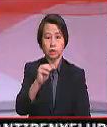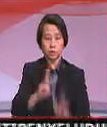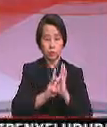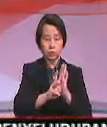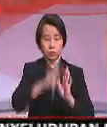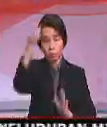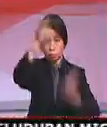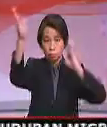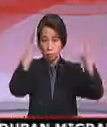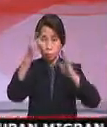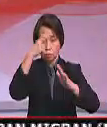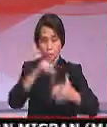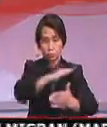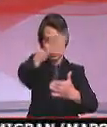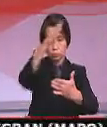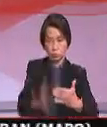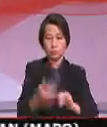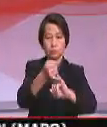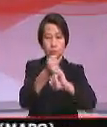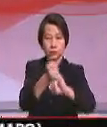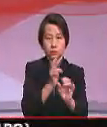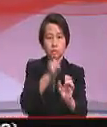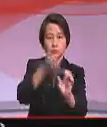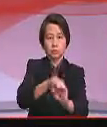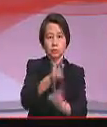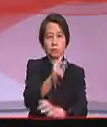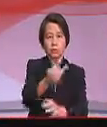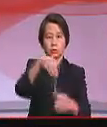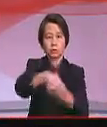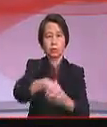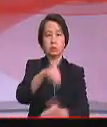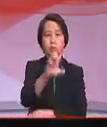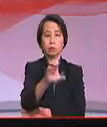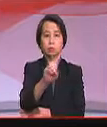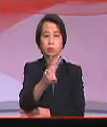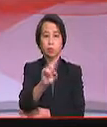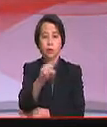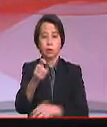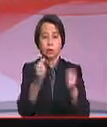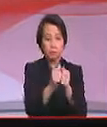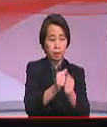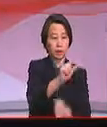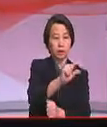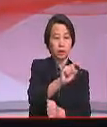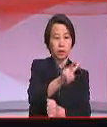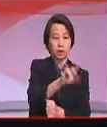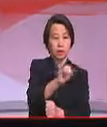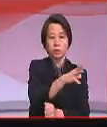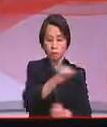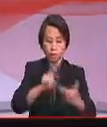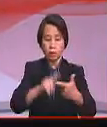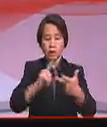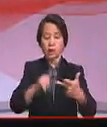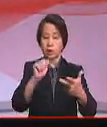mewakili Kerajaan Malaysia untuk memuktamadkan perjanjian penyertaan Kuala Lumpur dalam COVAX bersama pihak Gavi dan Jabatan Peguam Negara